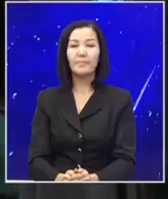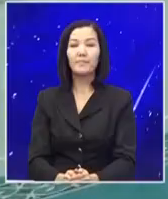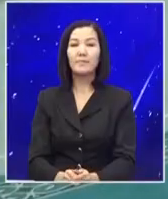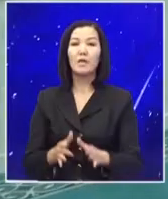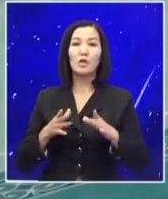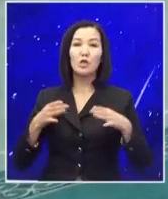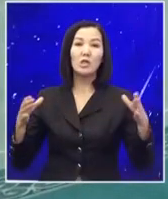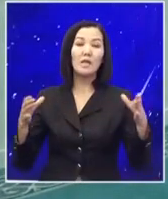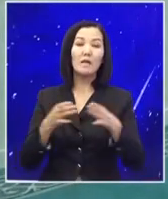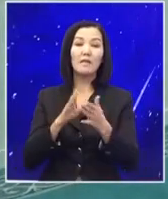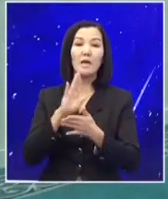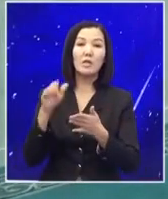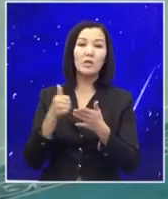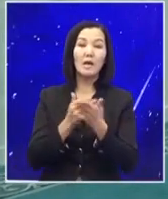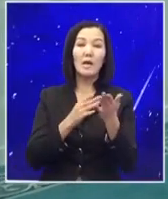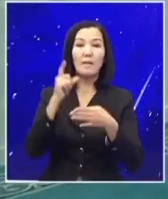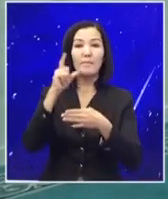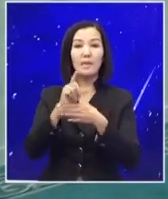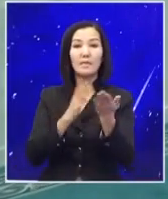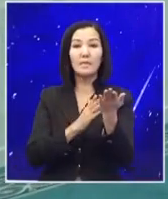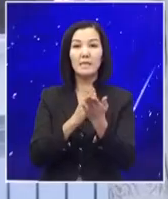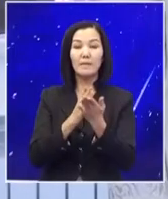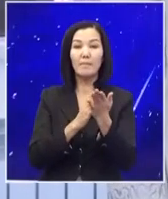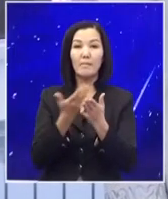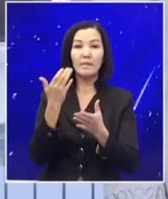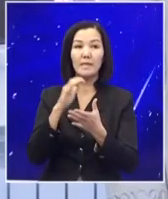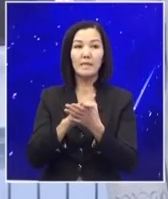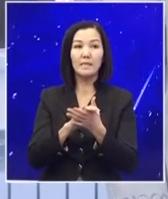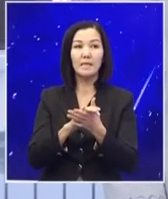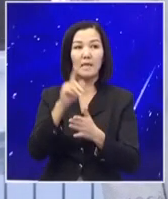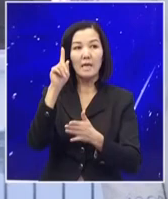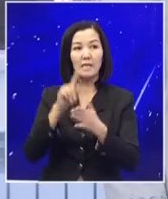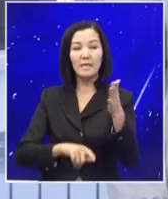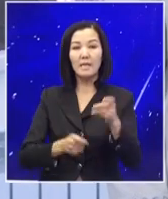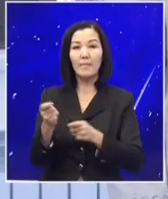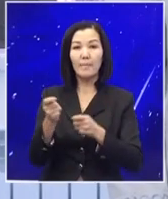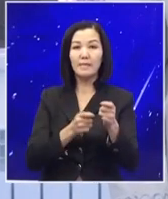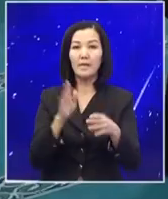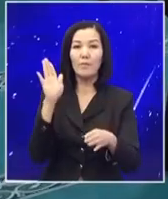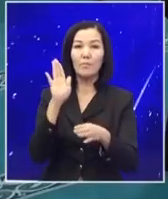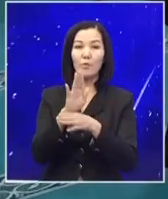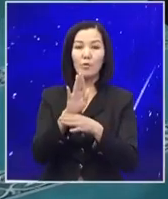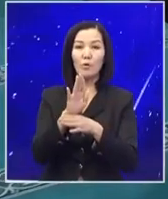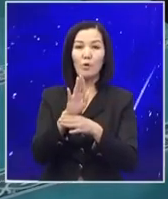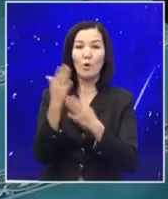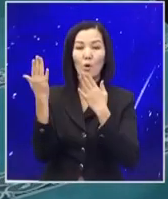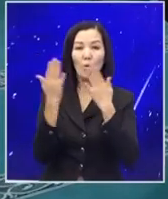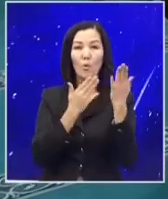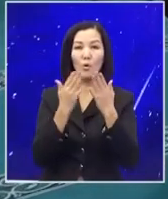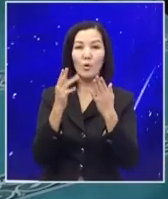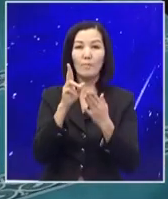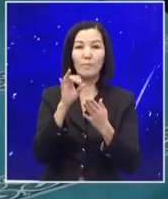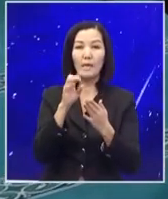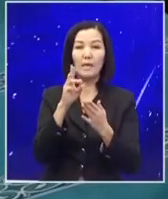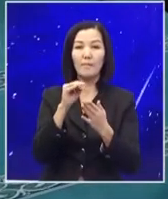Жиналғандарға бас мүфти жаңа мешіт имамын таныстырды. Қазақстан мұсылмандары діни басқармасының арнайы бұйрығы оқылып, Керімбек Дауытов